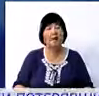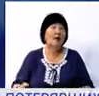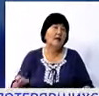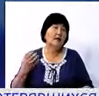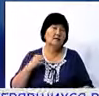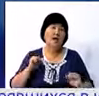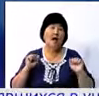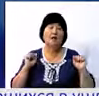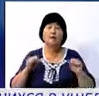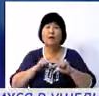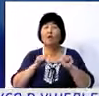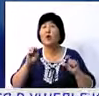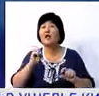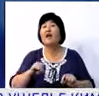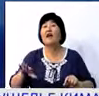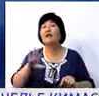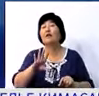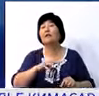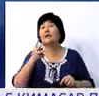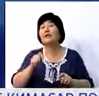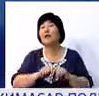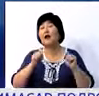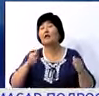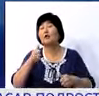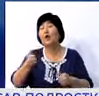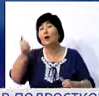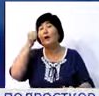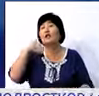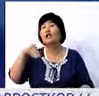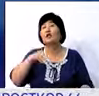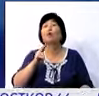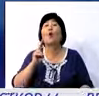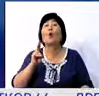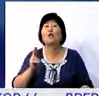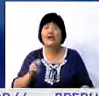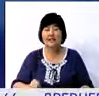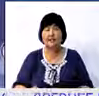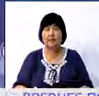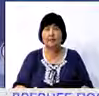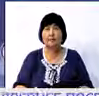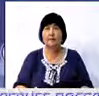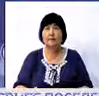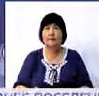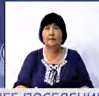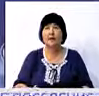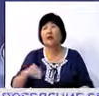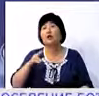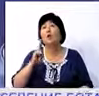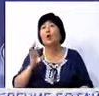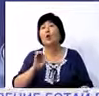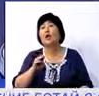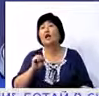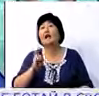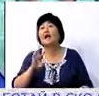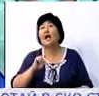В Казларде спортивном комплексе «Евразия» прошел третий открытый турнир памяти Тимура Кожаниязова. Тимур Кожаниязов